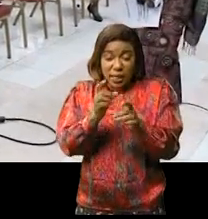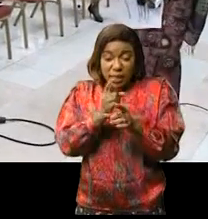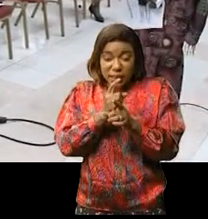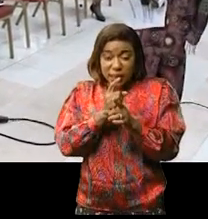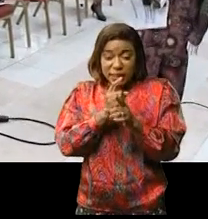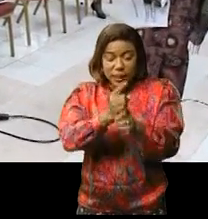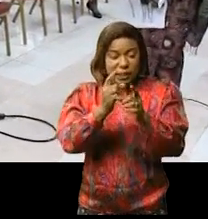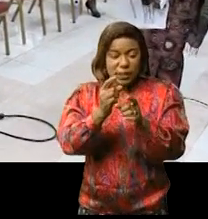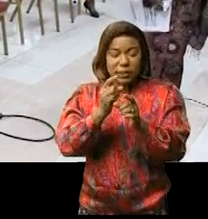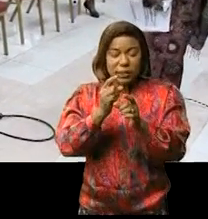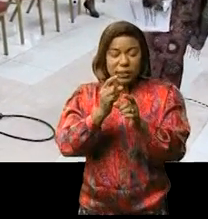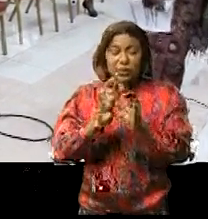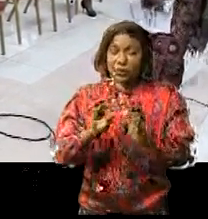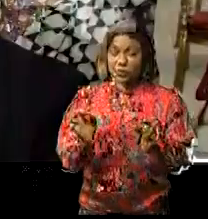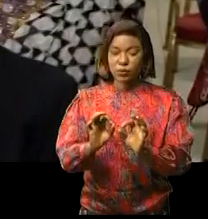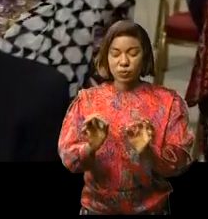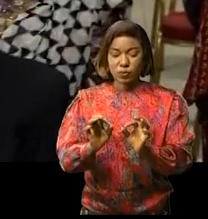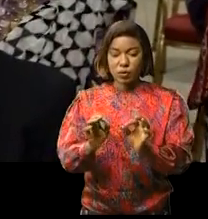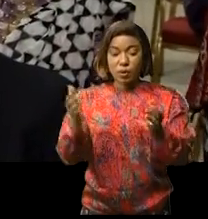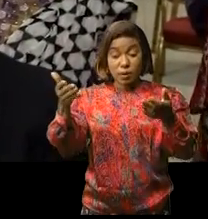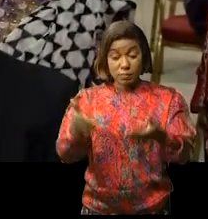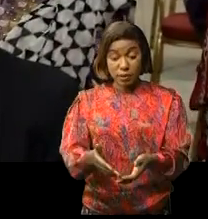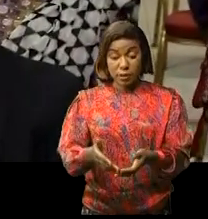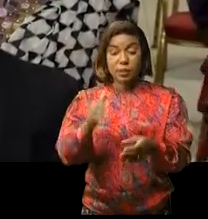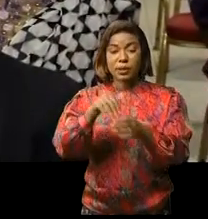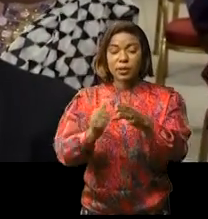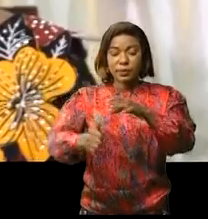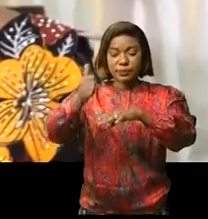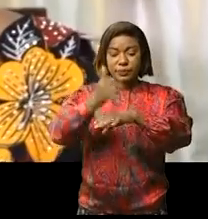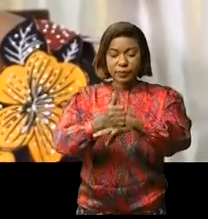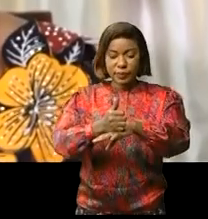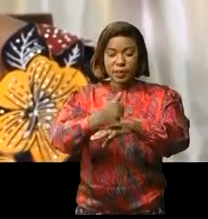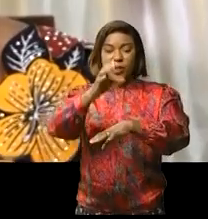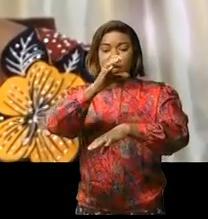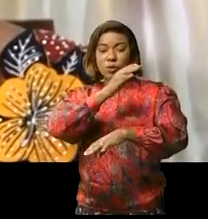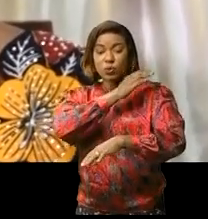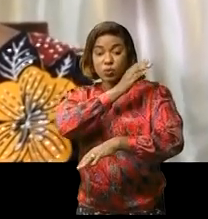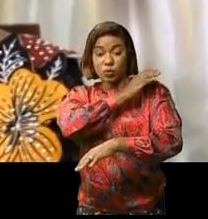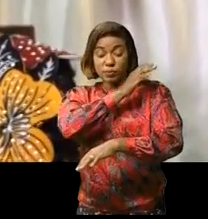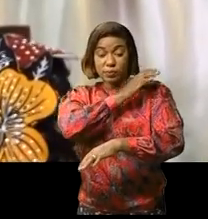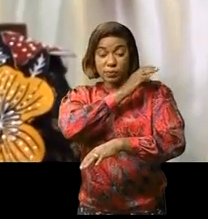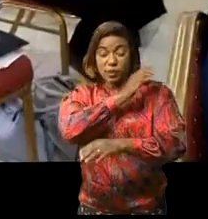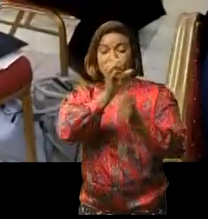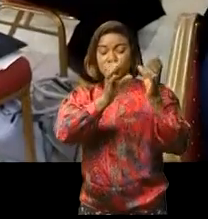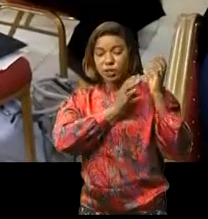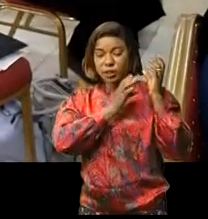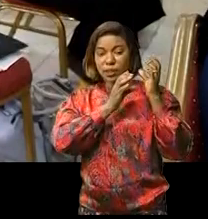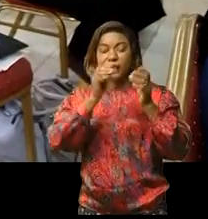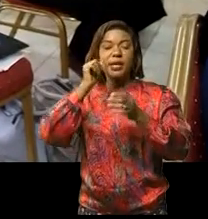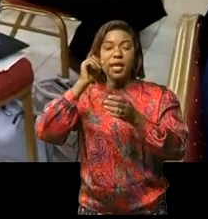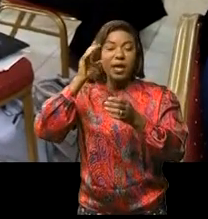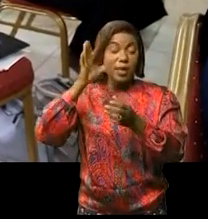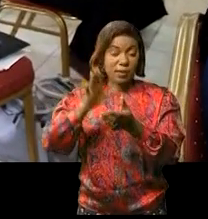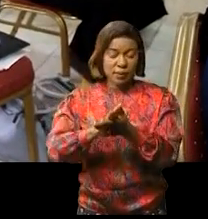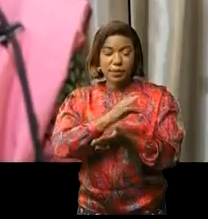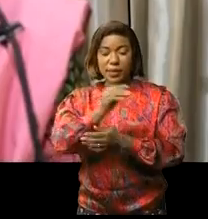et conflits communautaires. Présente à cet atelier, la commissaire provinciale en charge du genre et la représentante de la